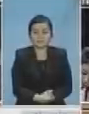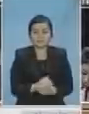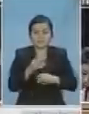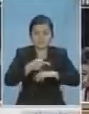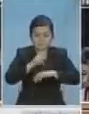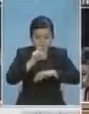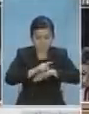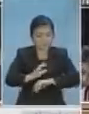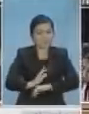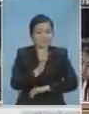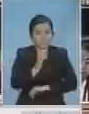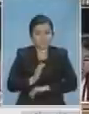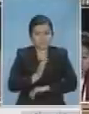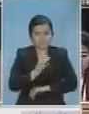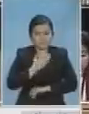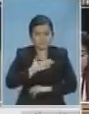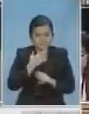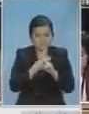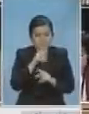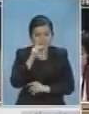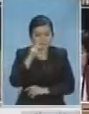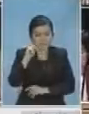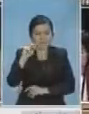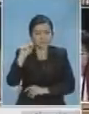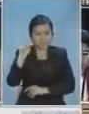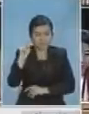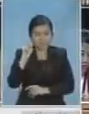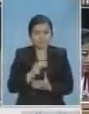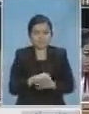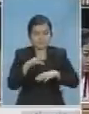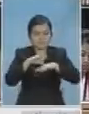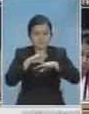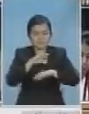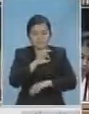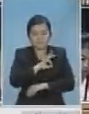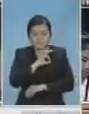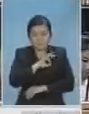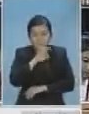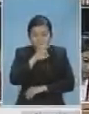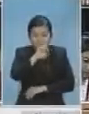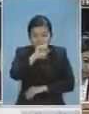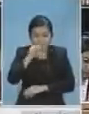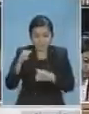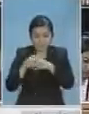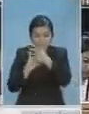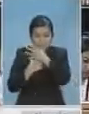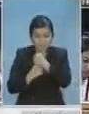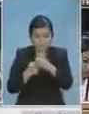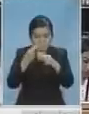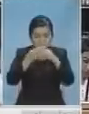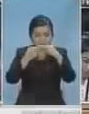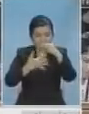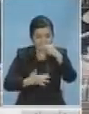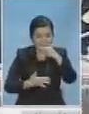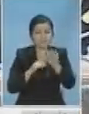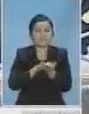ท่านประธานที่เคารพผมกนกวงตระงานสมาชิกบัญชีรายชื่อพรรคประชาธิปัตย์ผมอยากขออนุญาตที่จะ